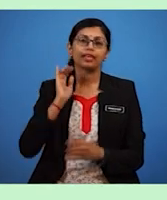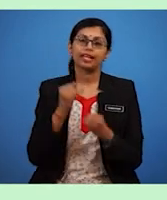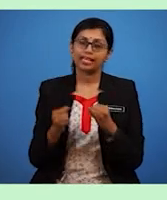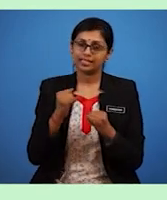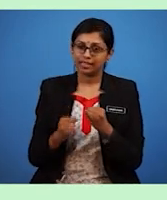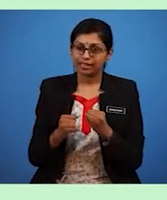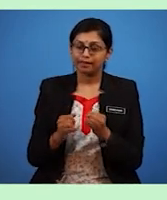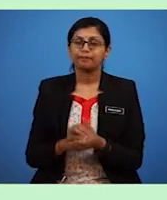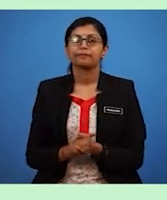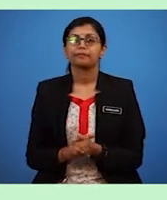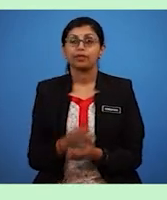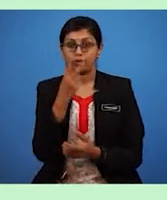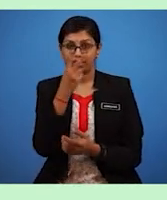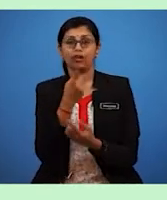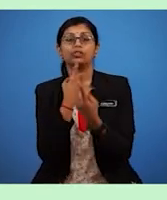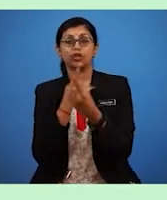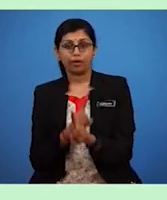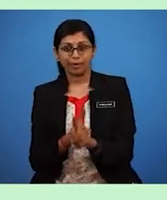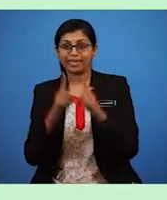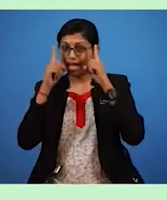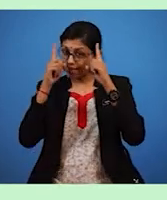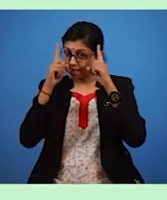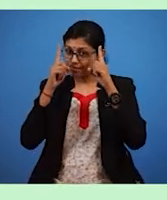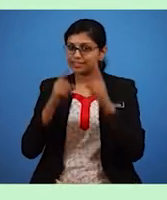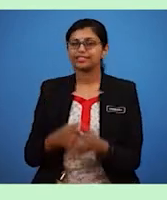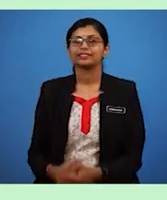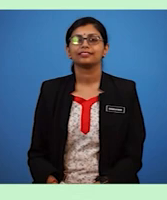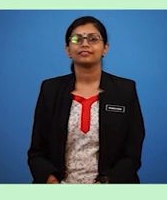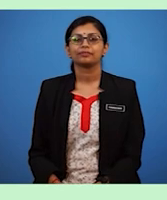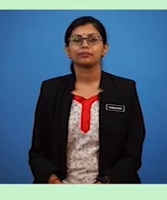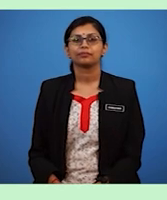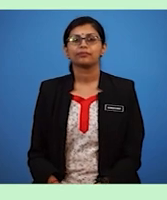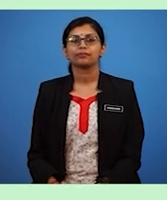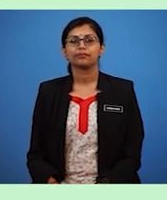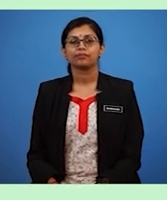Akhirnya, inilah jawapan kita, iaitu